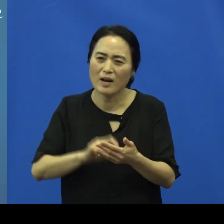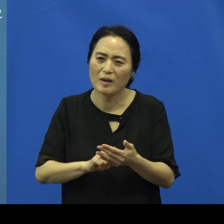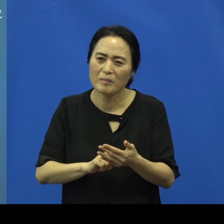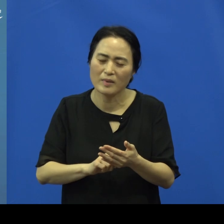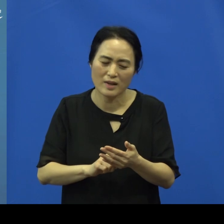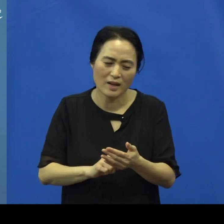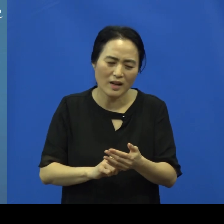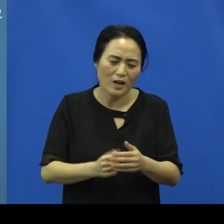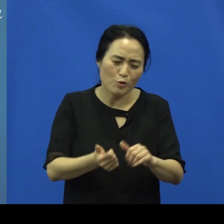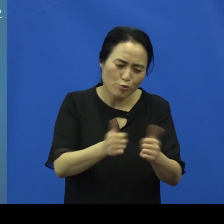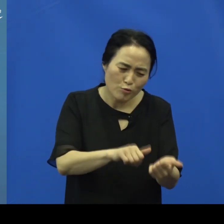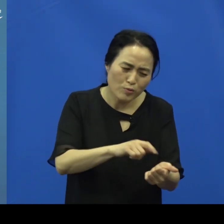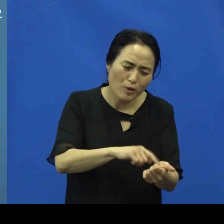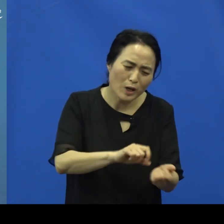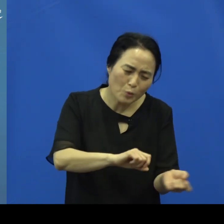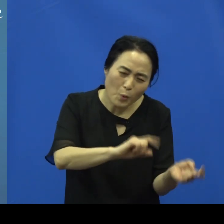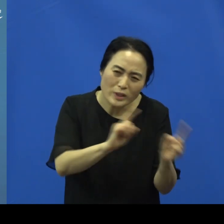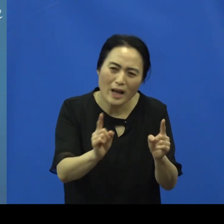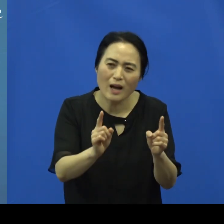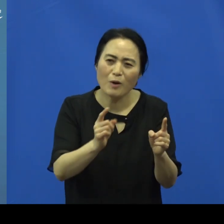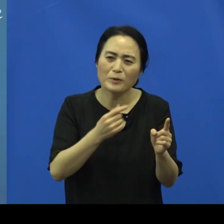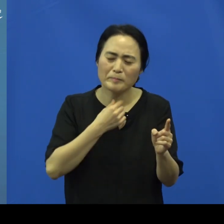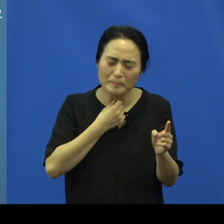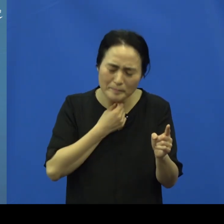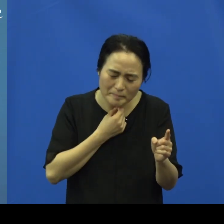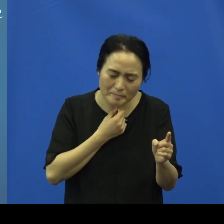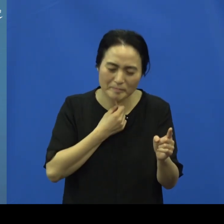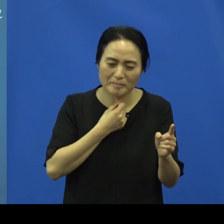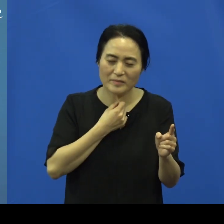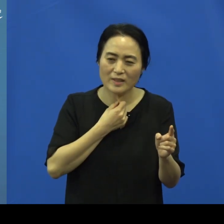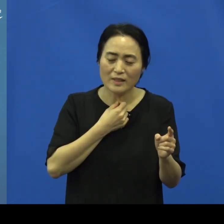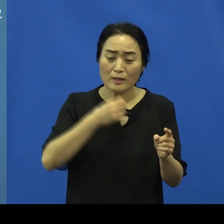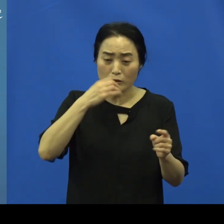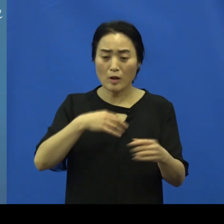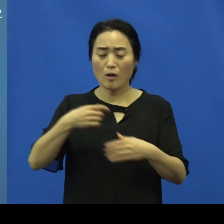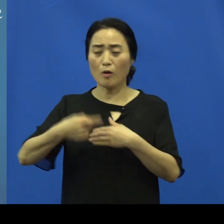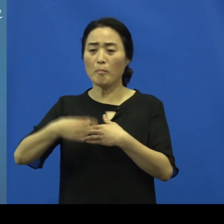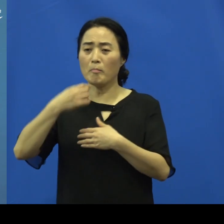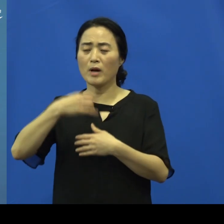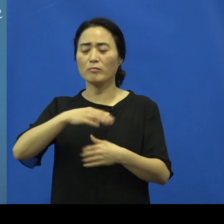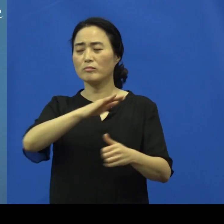아이의 소생을 그가 얼마나 바라는가를 보여주는 겁니다. 그냥 형식적인 안수기도가 아니에요.